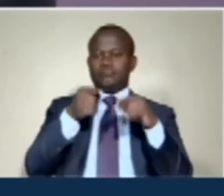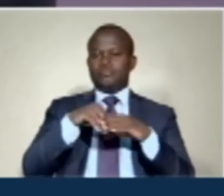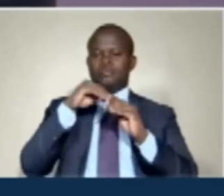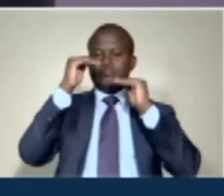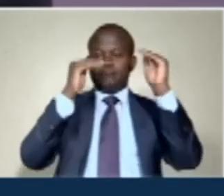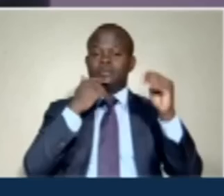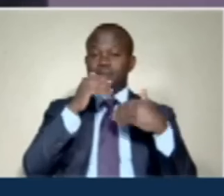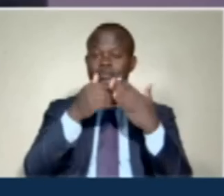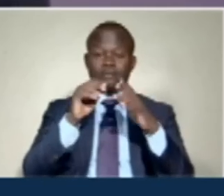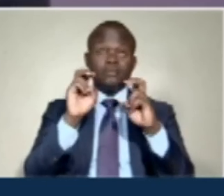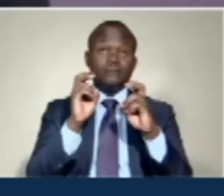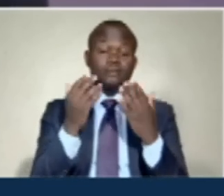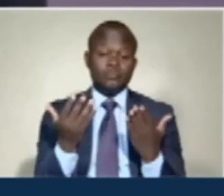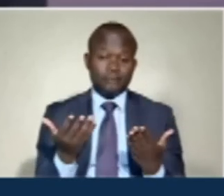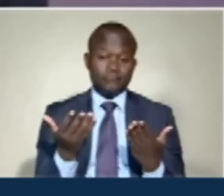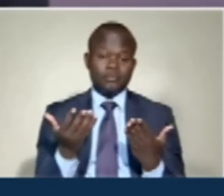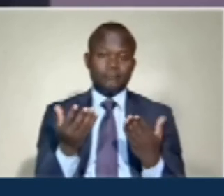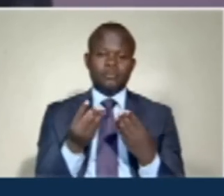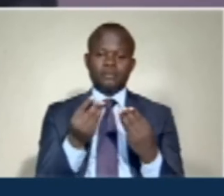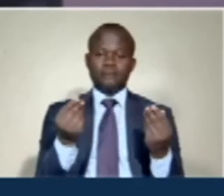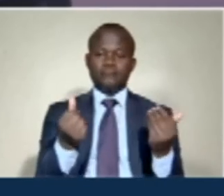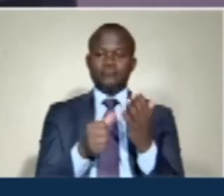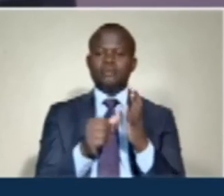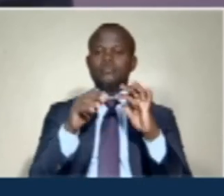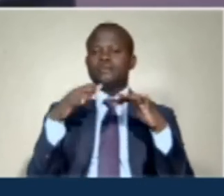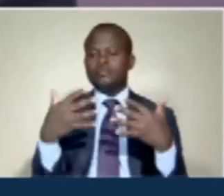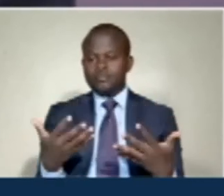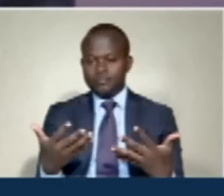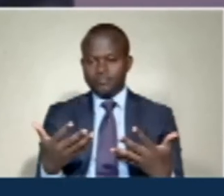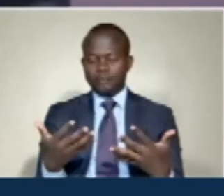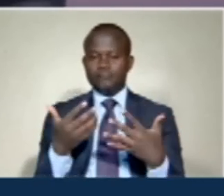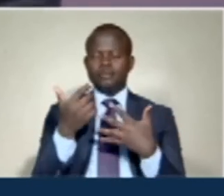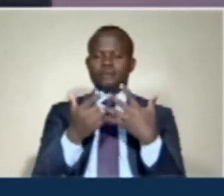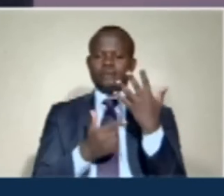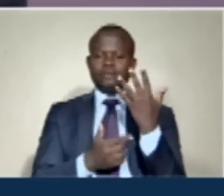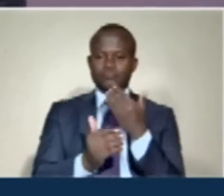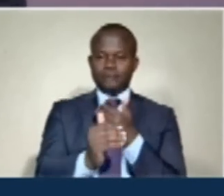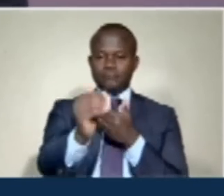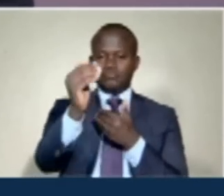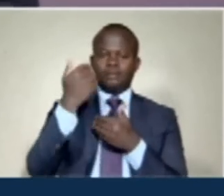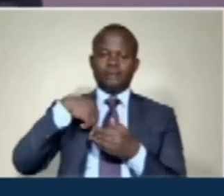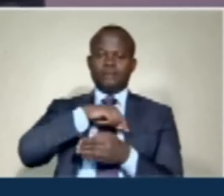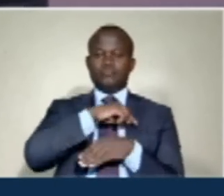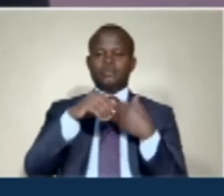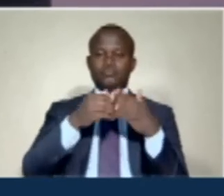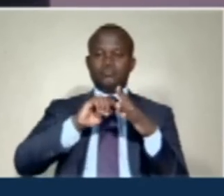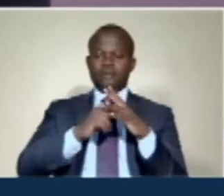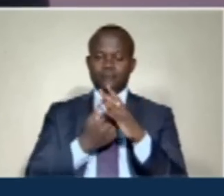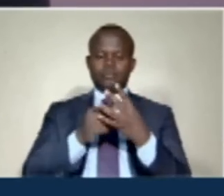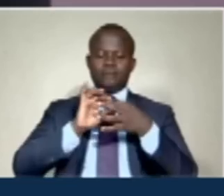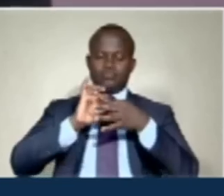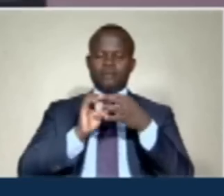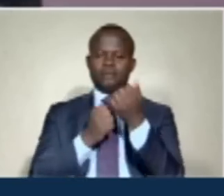kuvuga tuti twakemura iki kibazo dute. Aho rero niho twahereye iyo